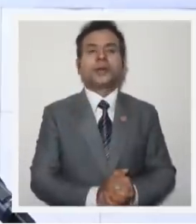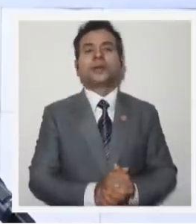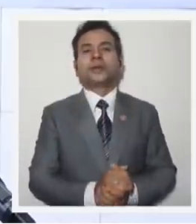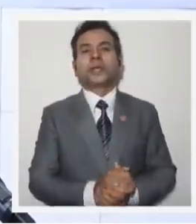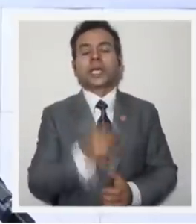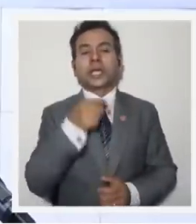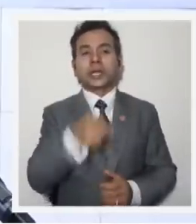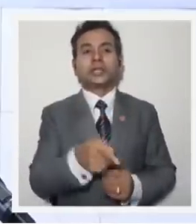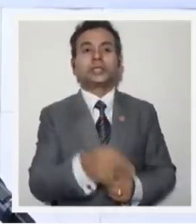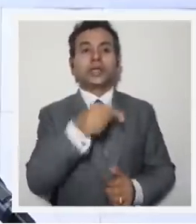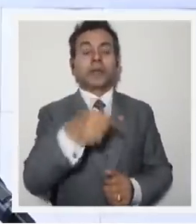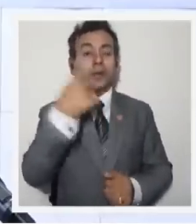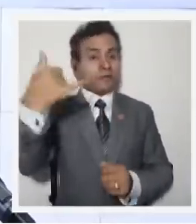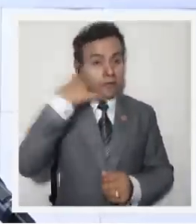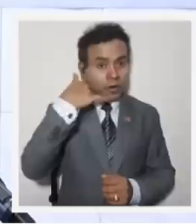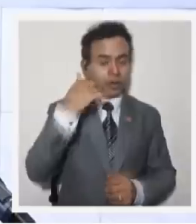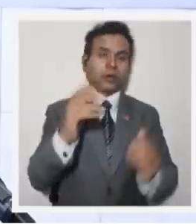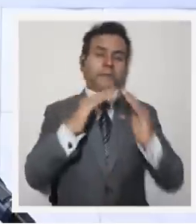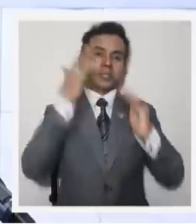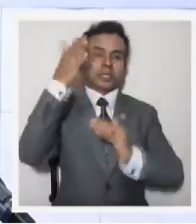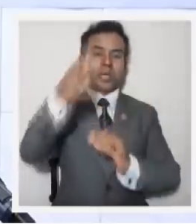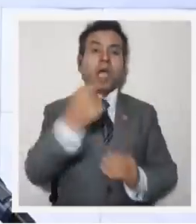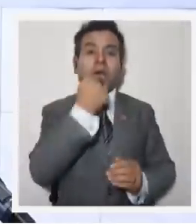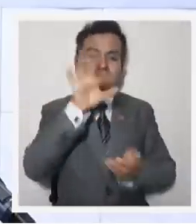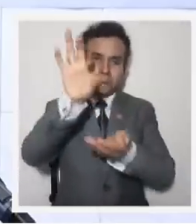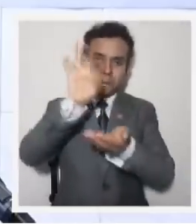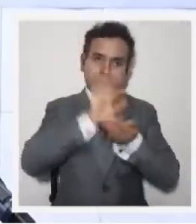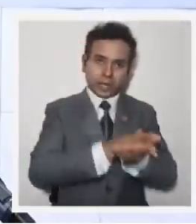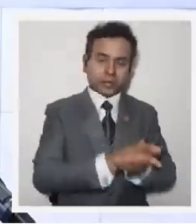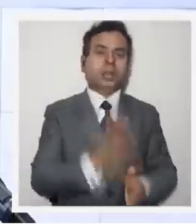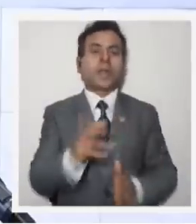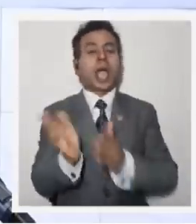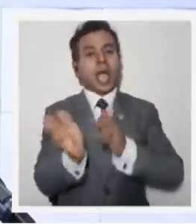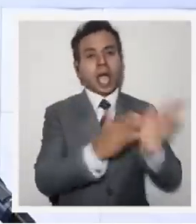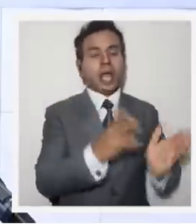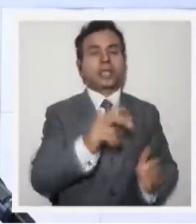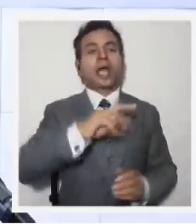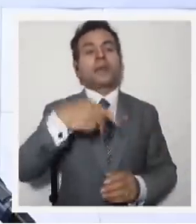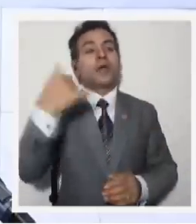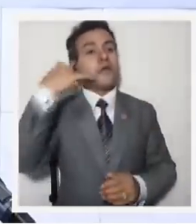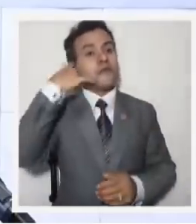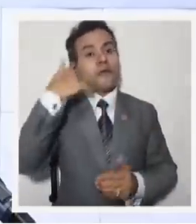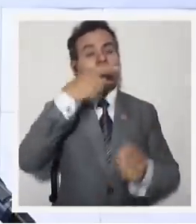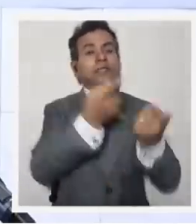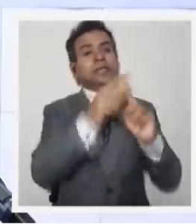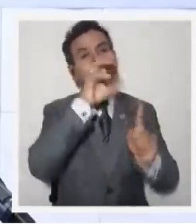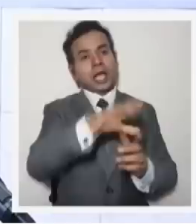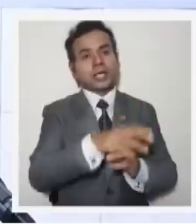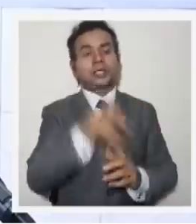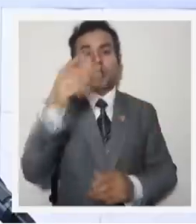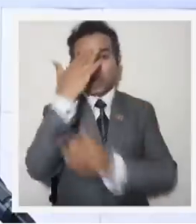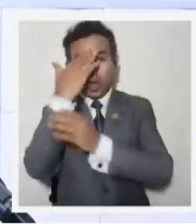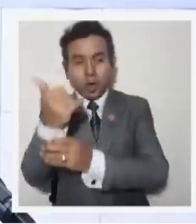হয় এবং যখন দরকার মনে হয় তখনই আমরা এই থেকে নমুনা সংগ্রহ করি। তবে আমাদের নমুনা সংগ্রহ করার